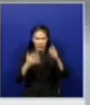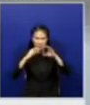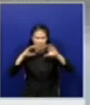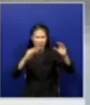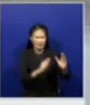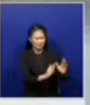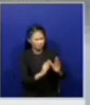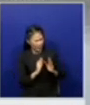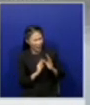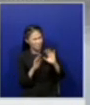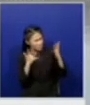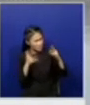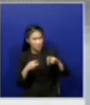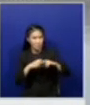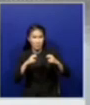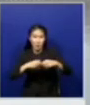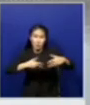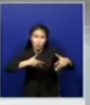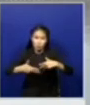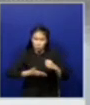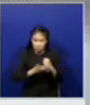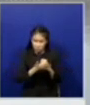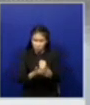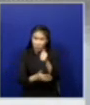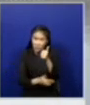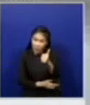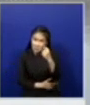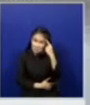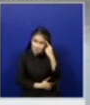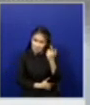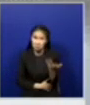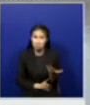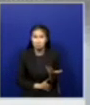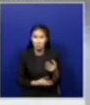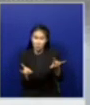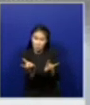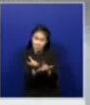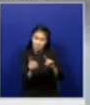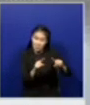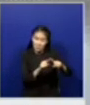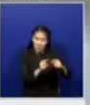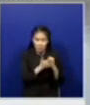ขปัญหาความเดือดร้อนของประชาชนได้อย่างมีประสิทธิภา